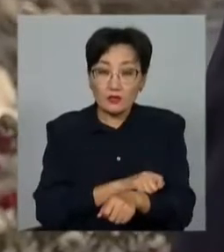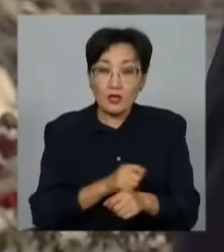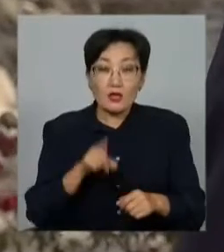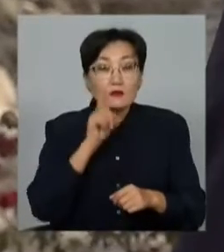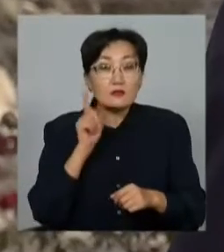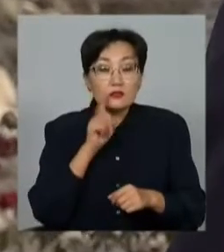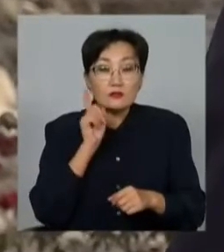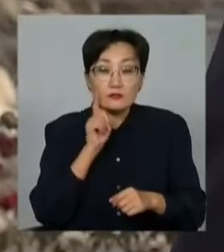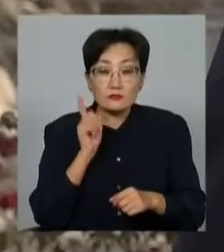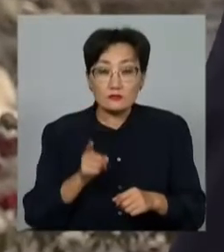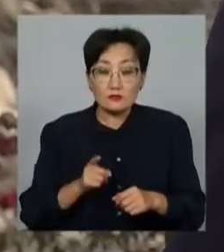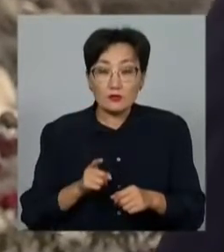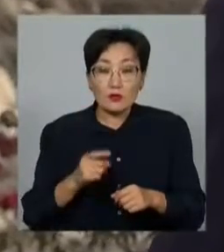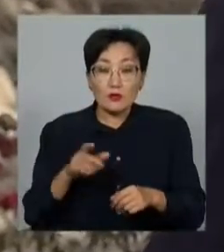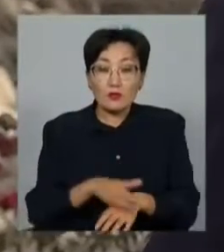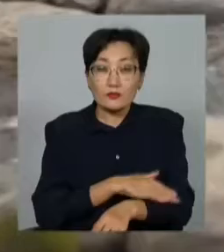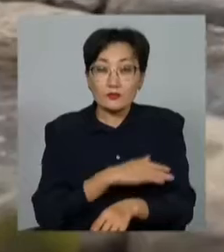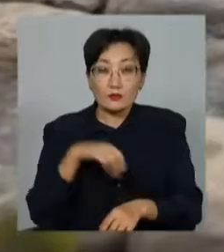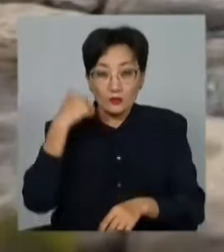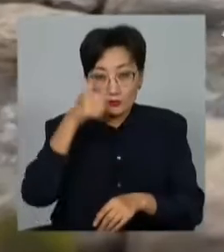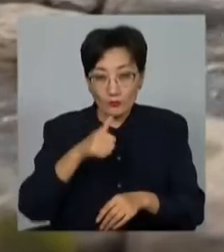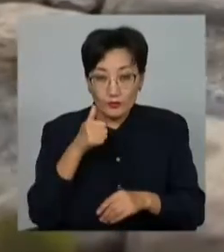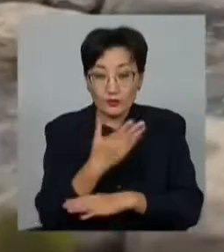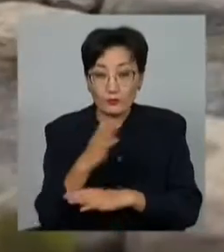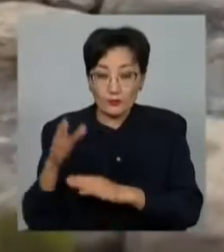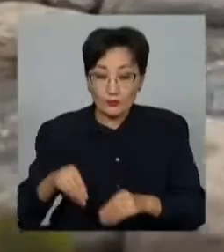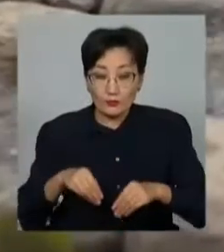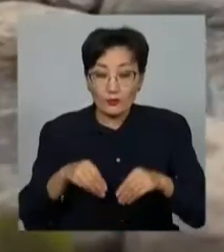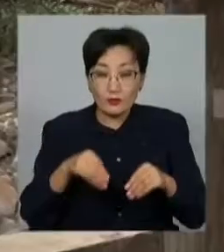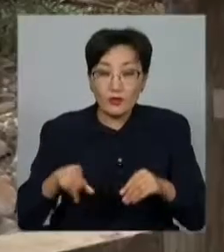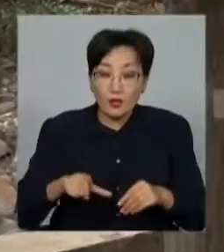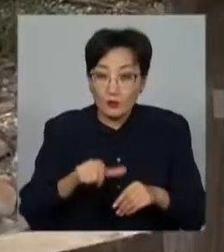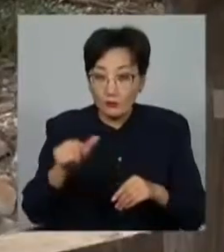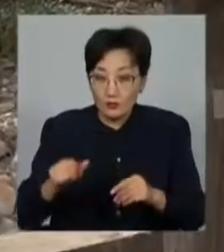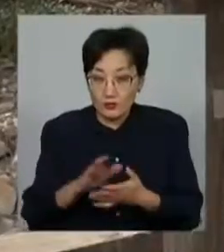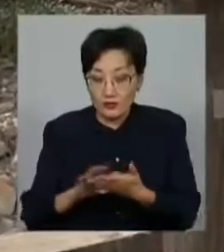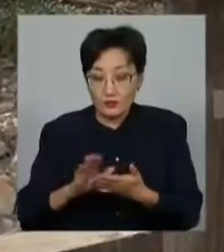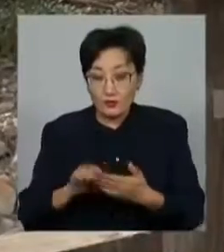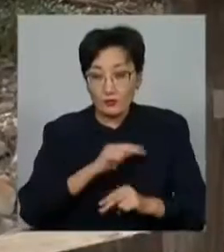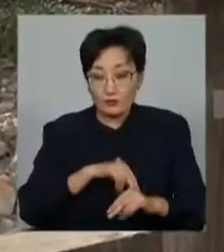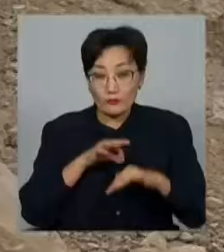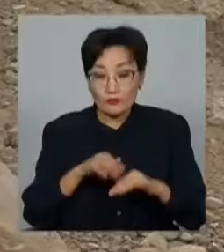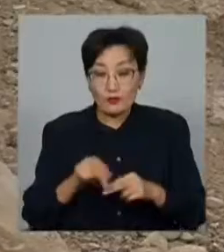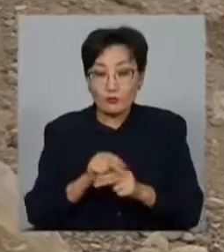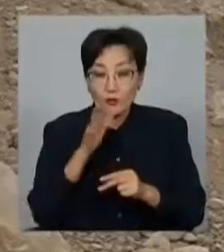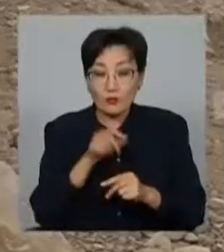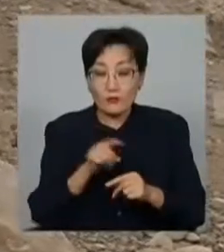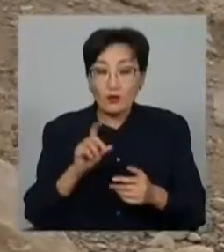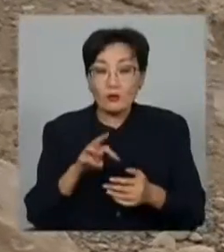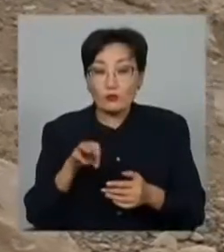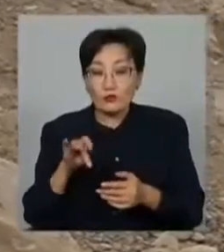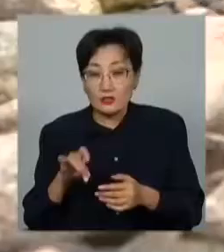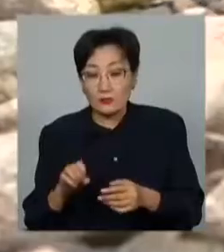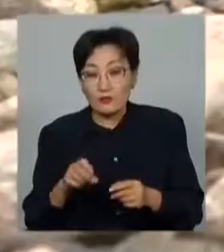жасыл көп жылдық өсімдіктер егіледі. Мұнда өзен арнасын тазарту жұмыстары да қолға алыныпты. Жөндеу кезінде қоқыстан